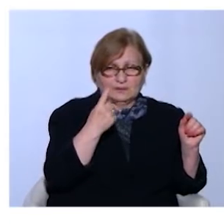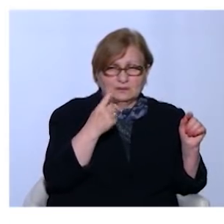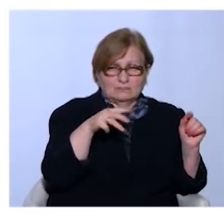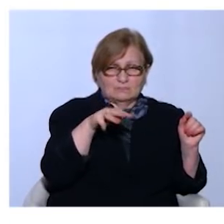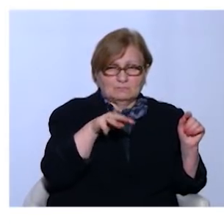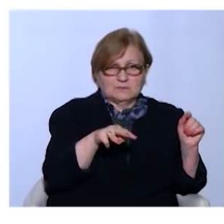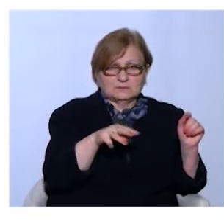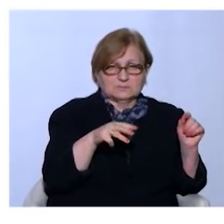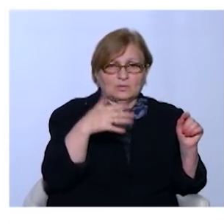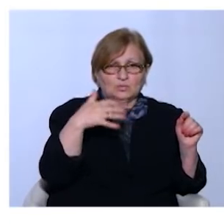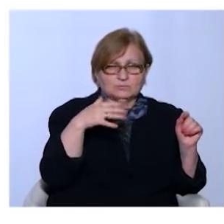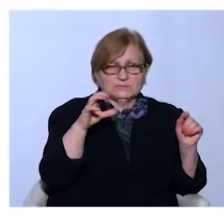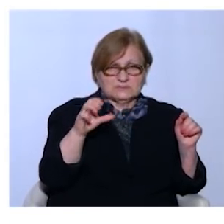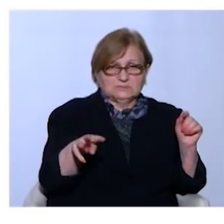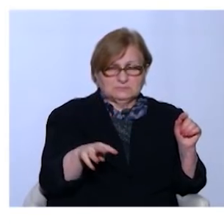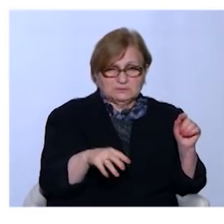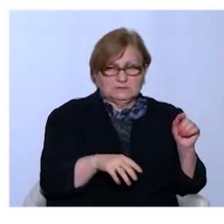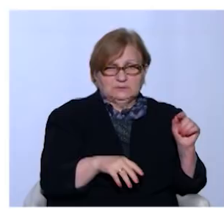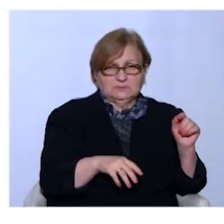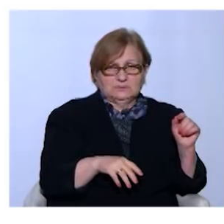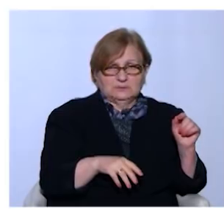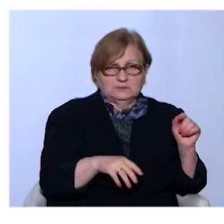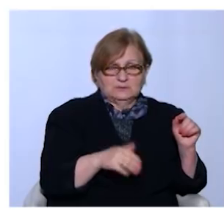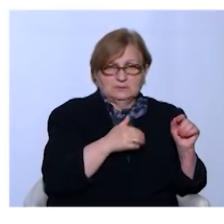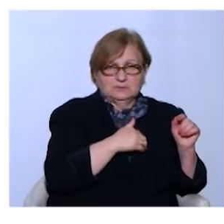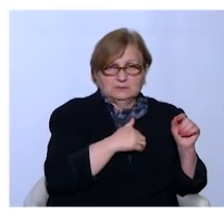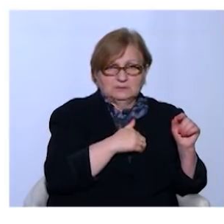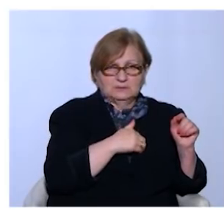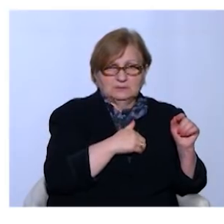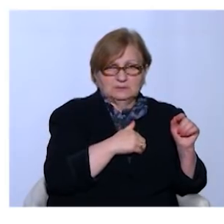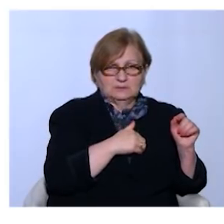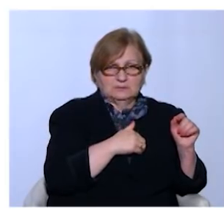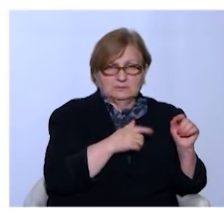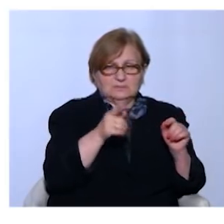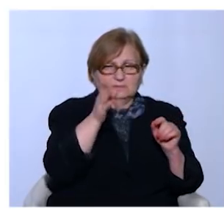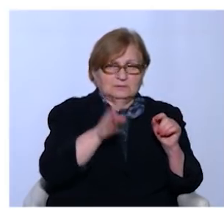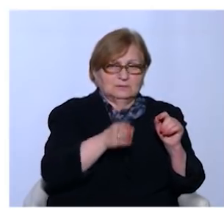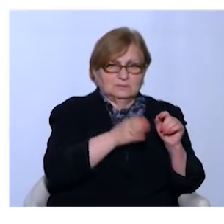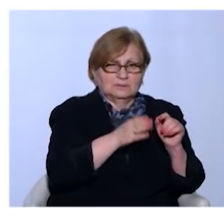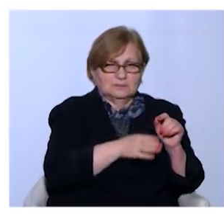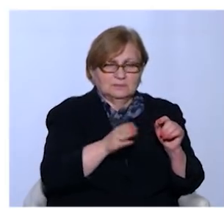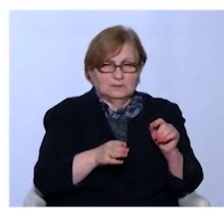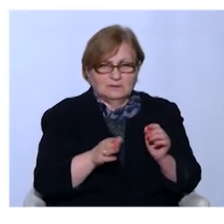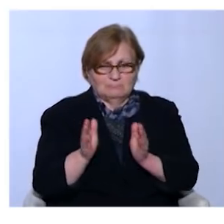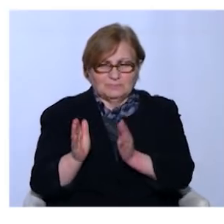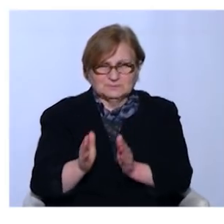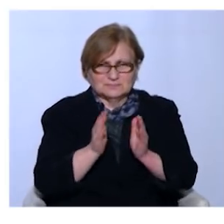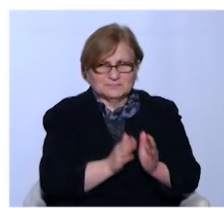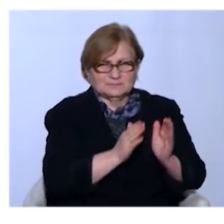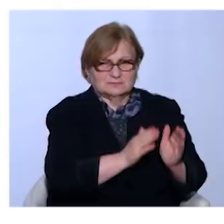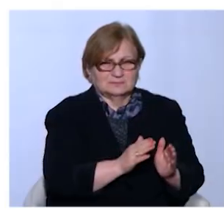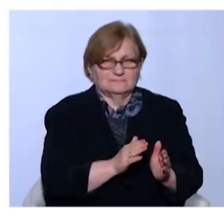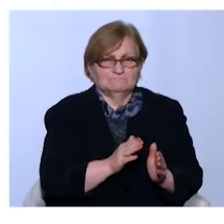და 50 სანტიმეტრი და გვინდა რომ ის დავჭრათ კუნძებად.